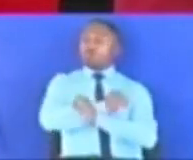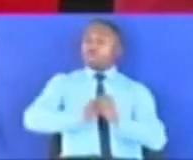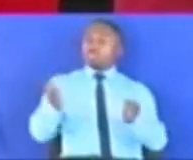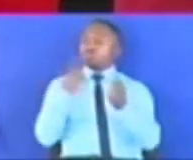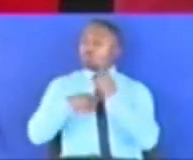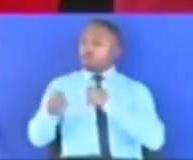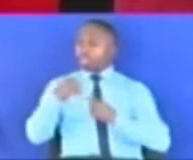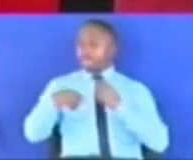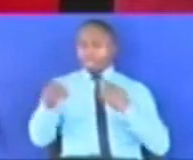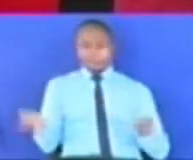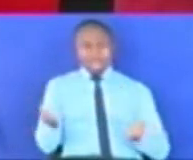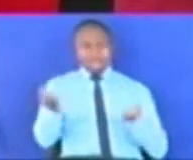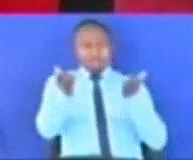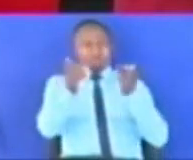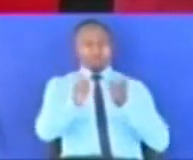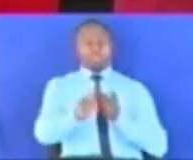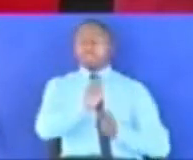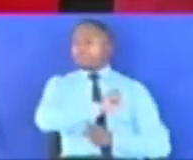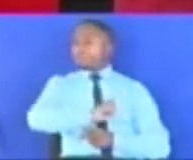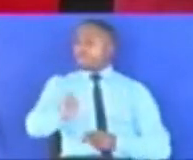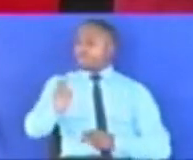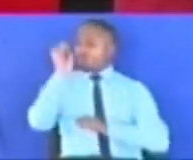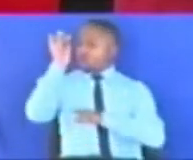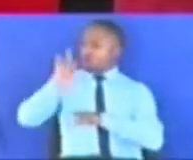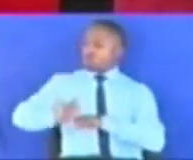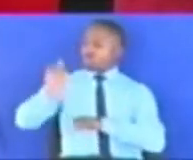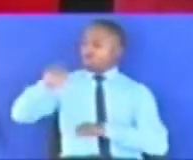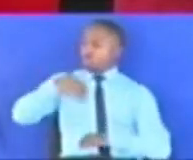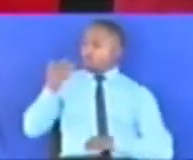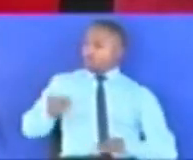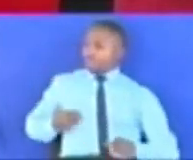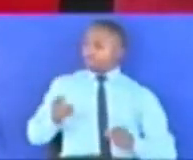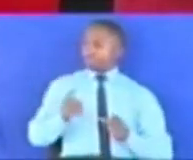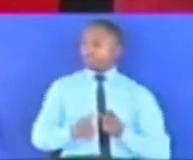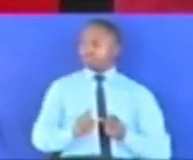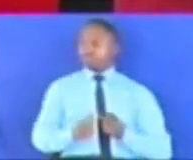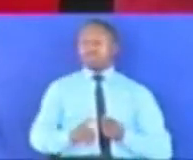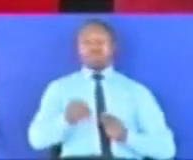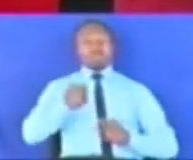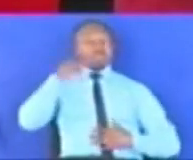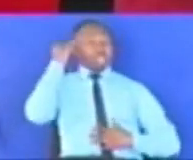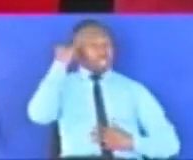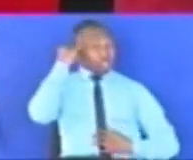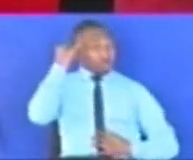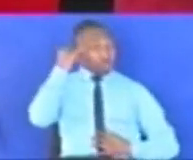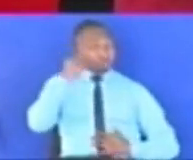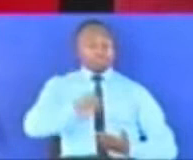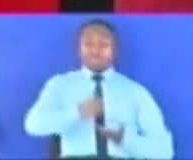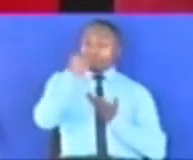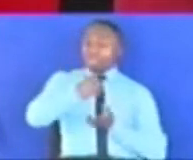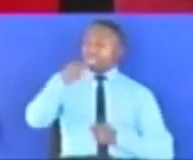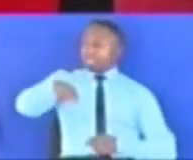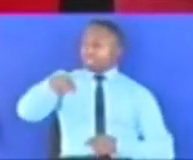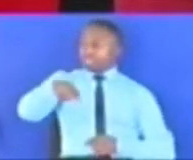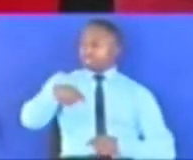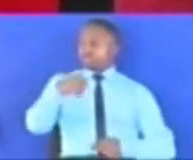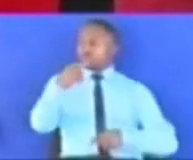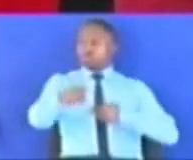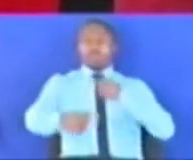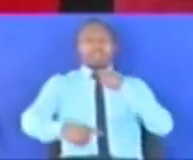kuzungumzia maendeleo hayo bila kuagusa wanawake. Nashauri bajeti hii